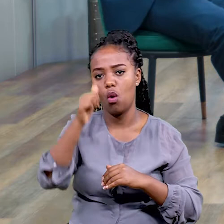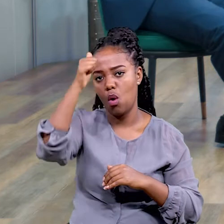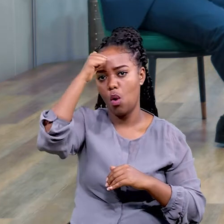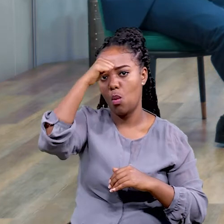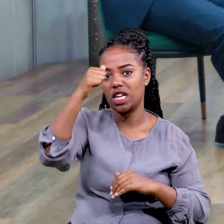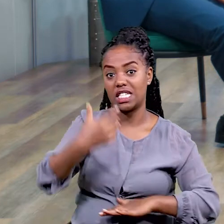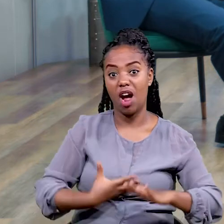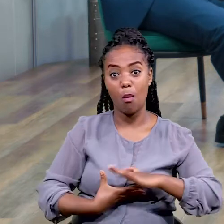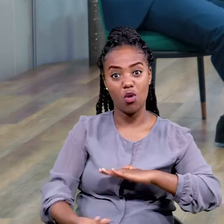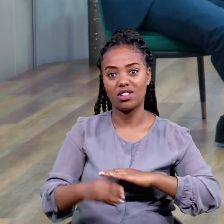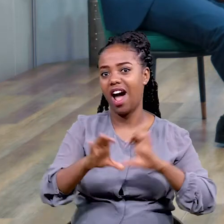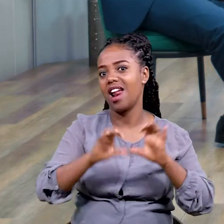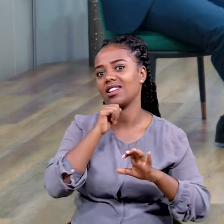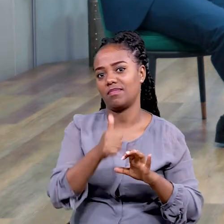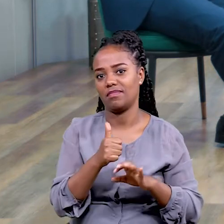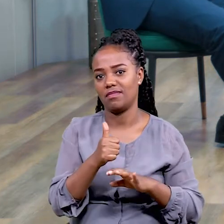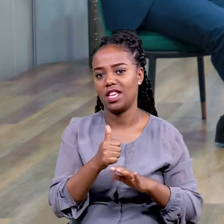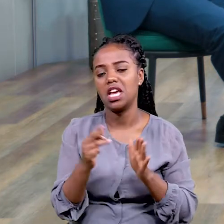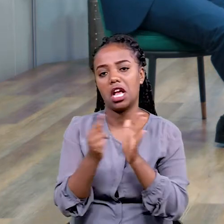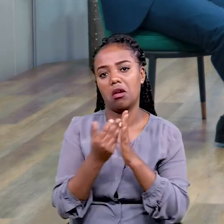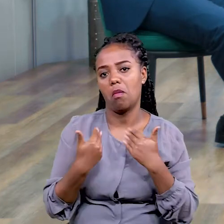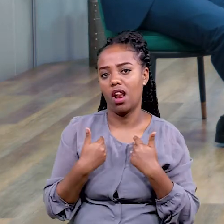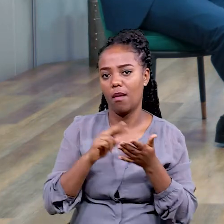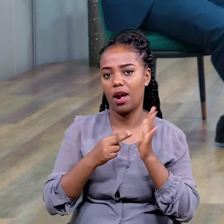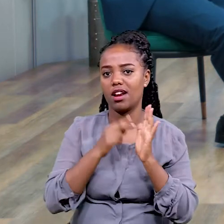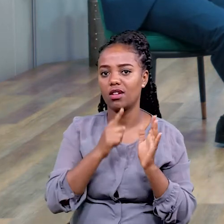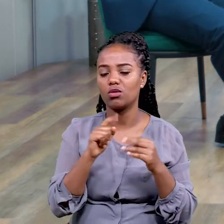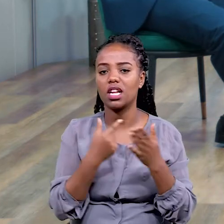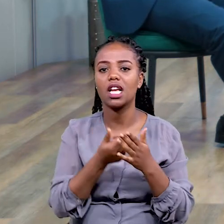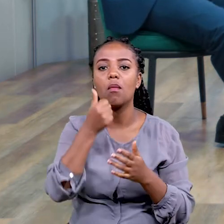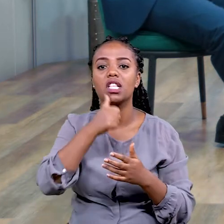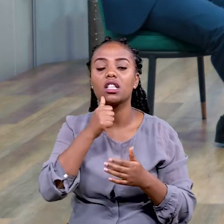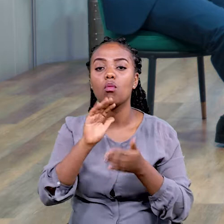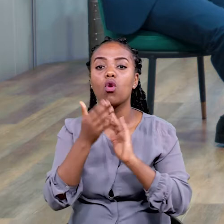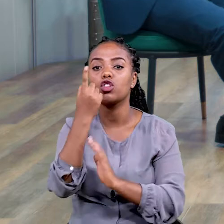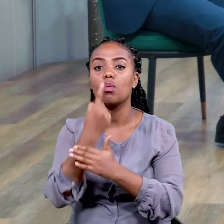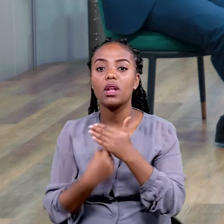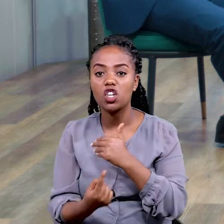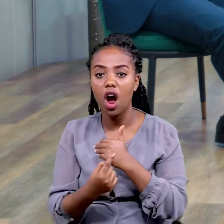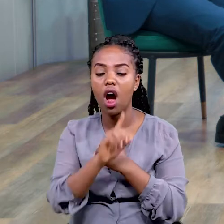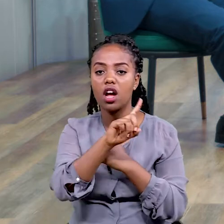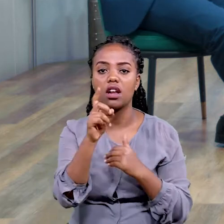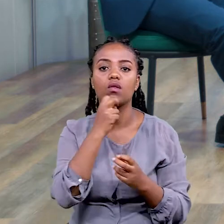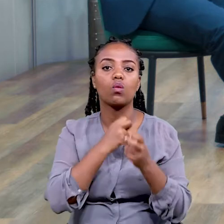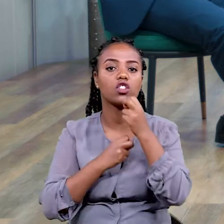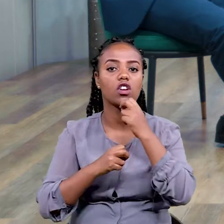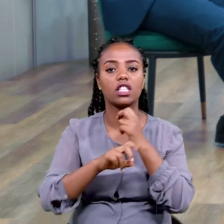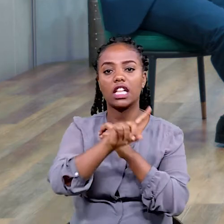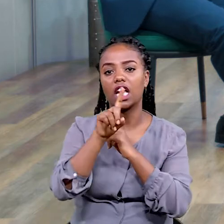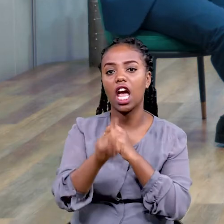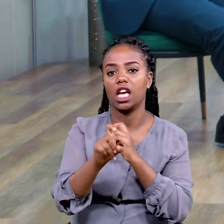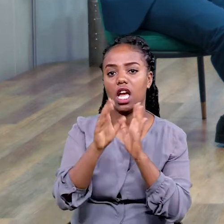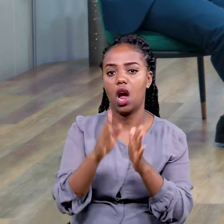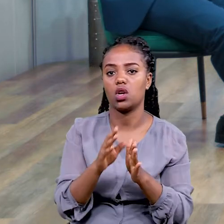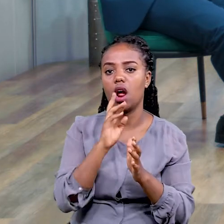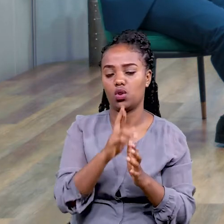ወንድ አቦርት አደረገ ተብሎ ሊከሰስ ይችላል። አንዳንድ ነገሮች ህግ ስላለ ማለት ነው። እና በሴቶች በመሆናቸው ብቻ የአንዳንድ ወንጀሎች ተጠቂዎች